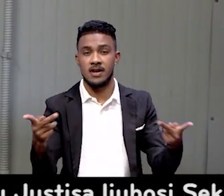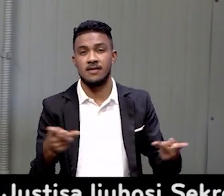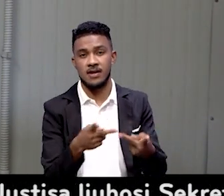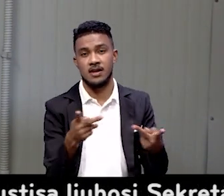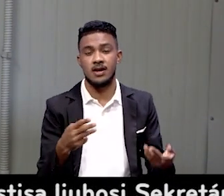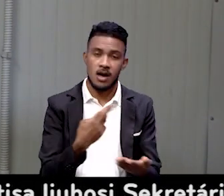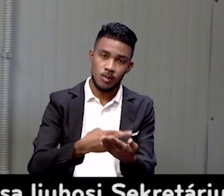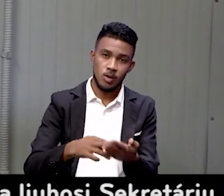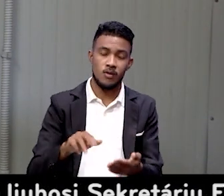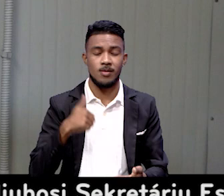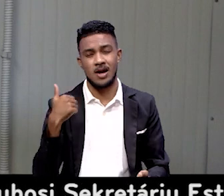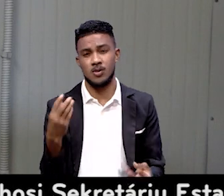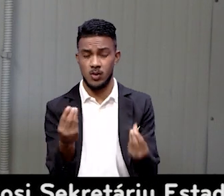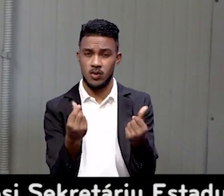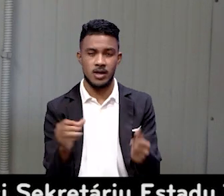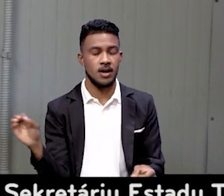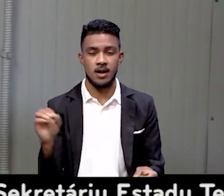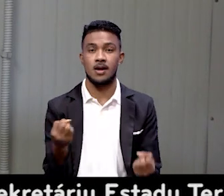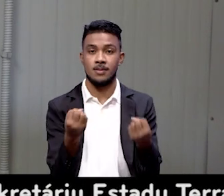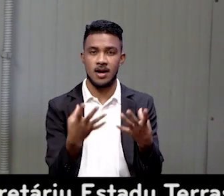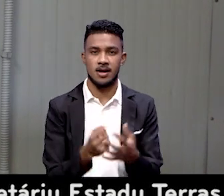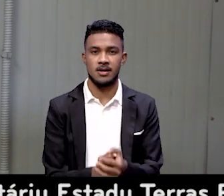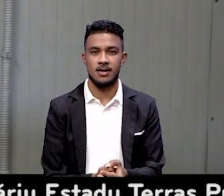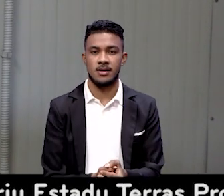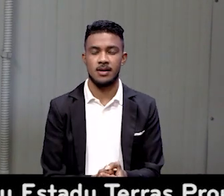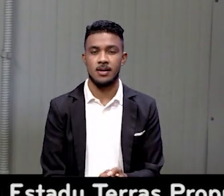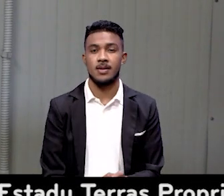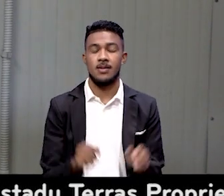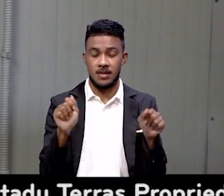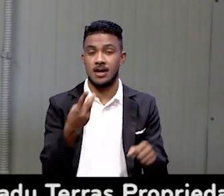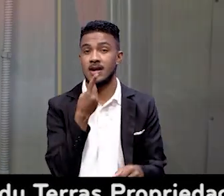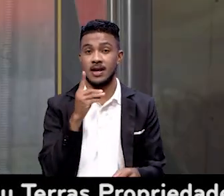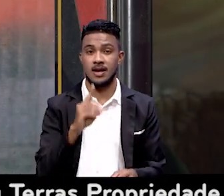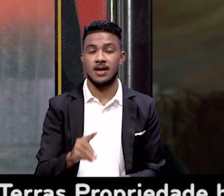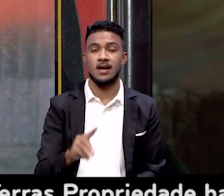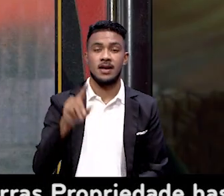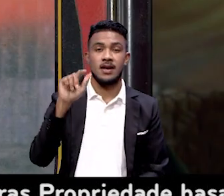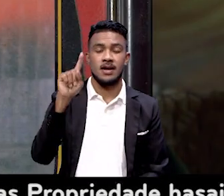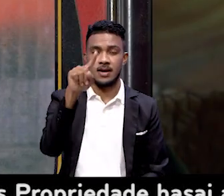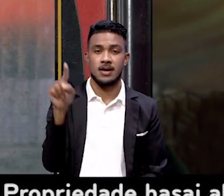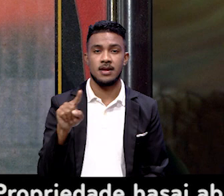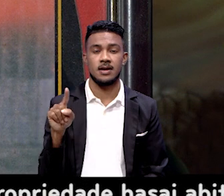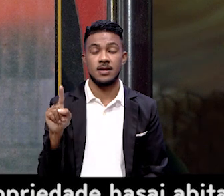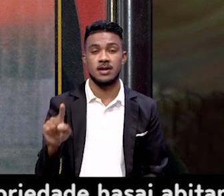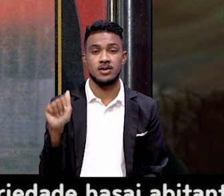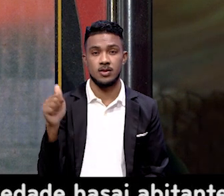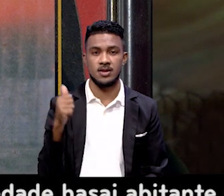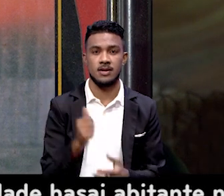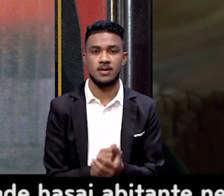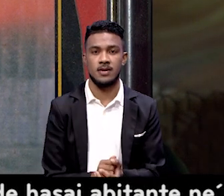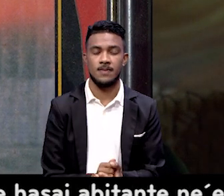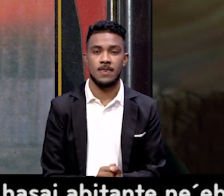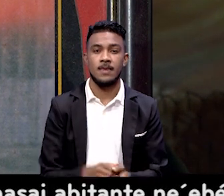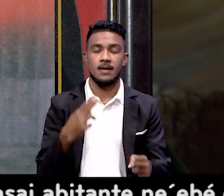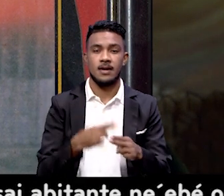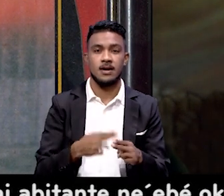aproba balu masih tuan itu lebaran bela dengan 10% tuan sana siapa yang lebaran kau nene